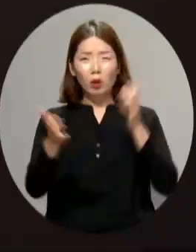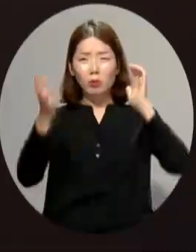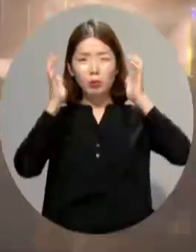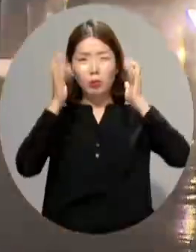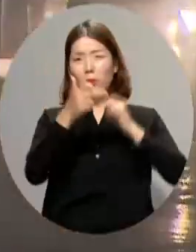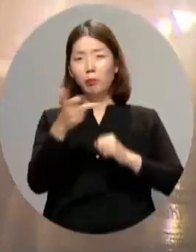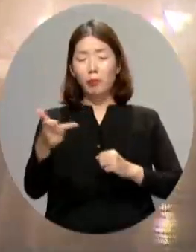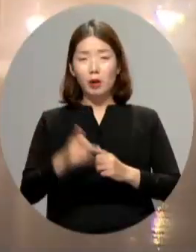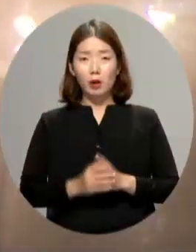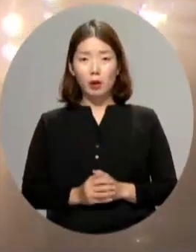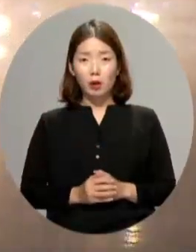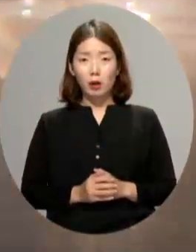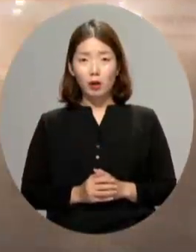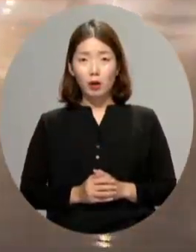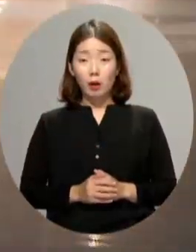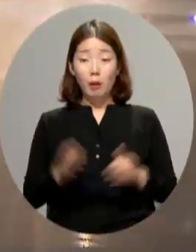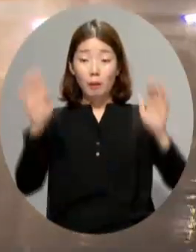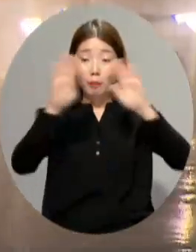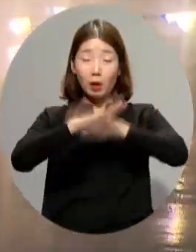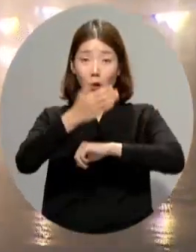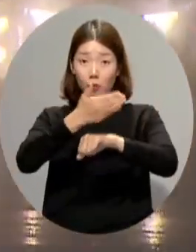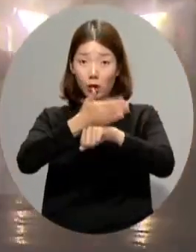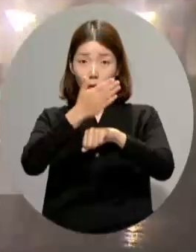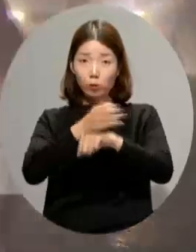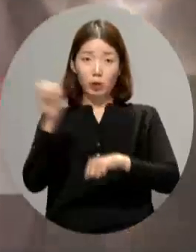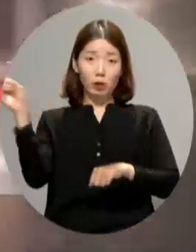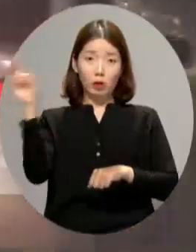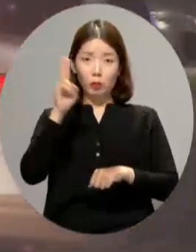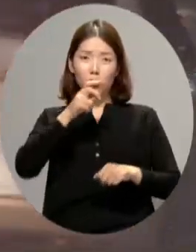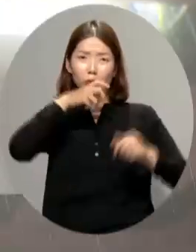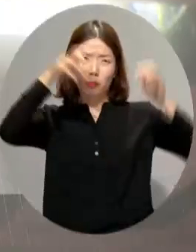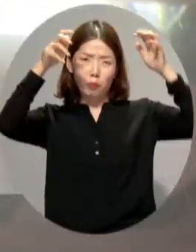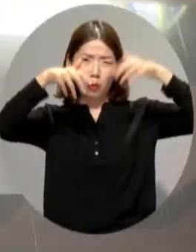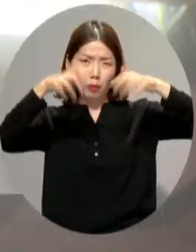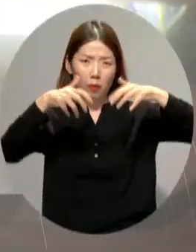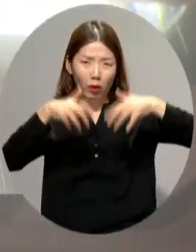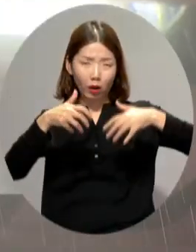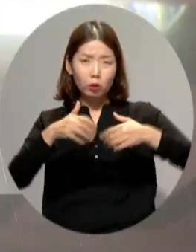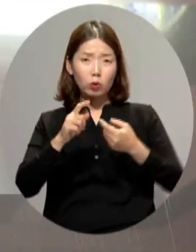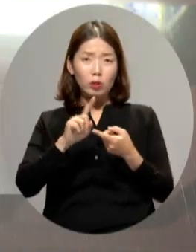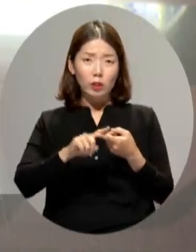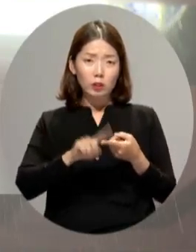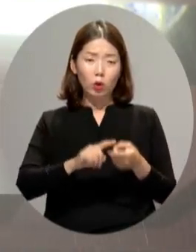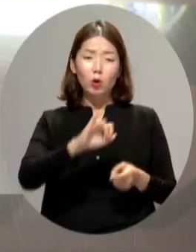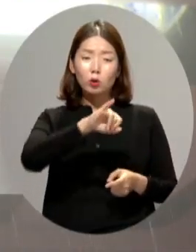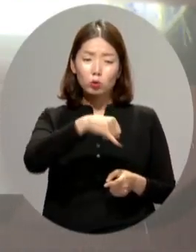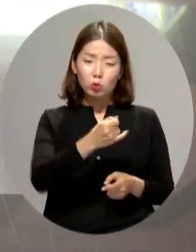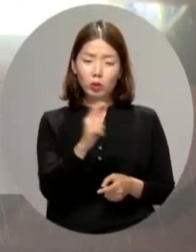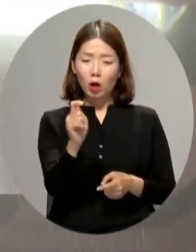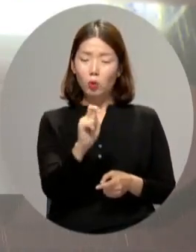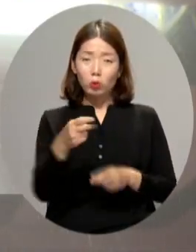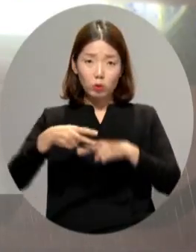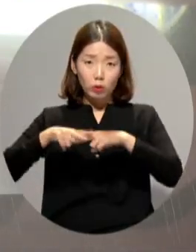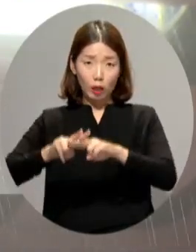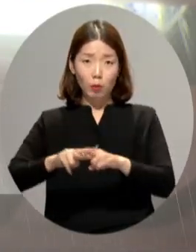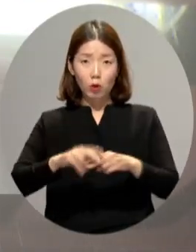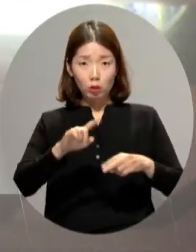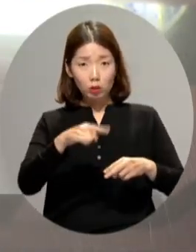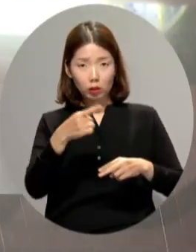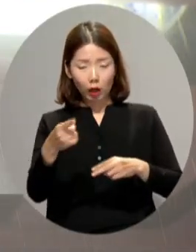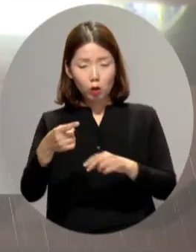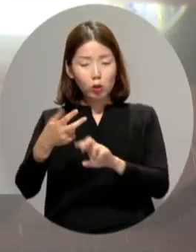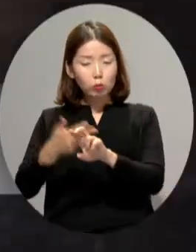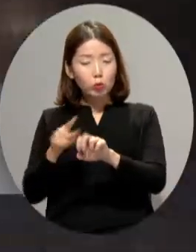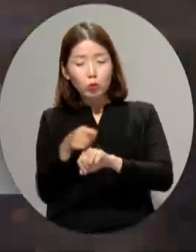컸습니다. 기상청은 밤 9시 갑작스러운 폭우가 예상된다며 순창과 고창, 남원을 시작으로